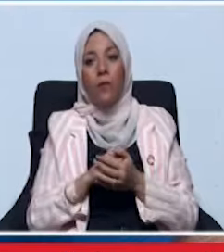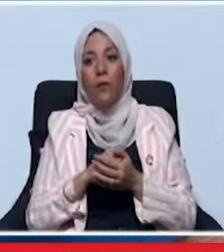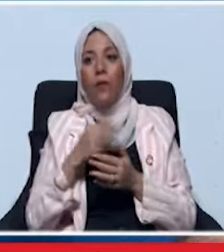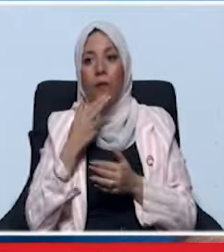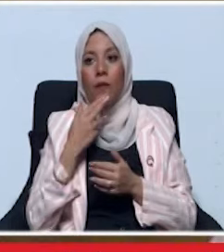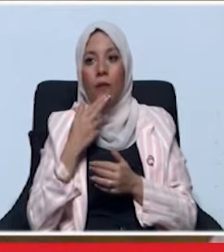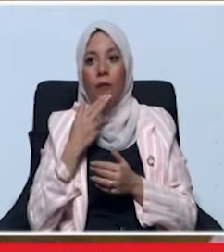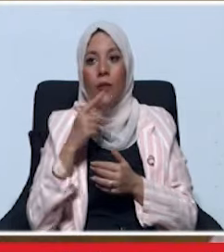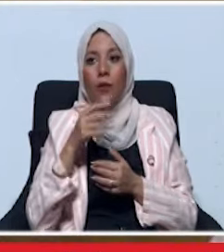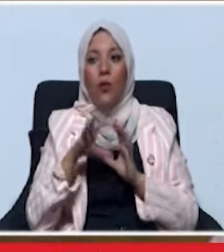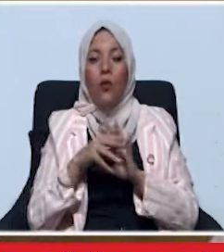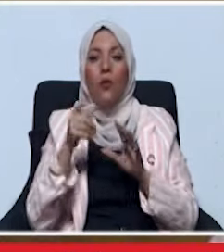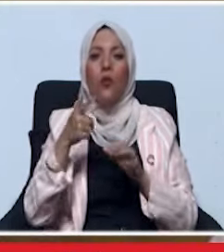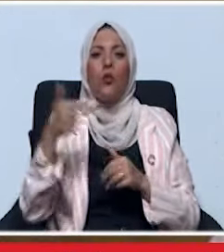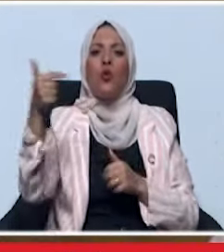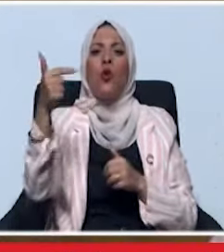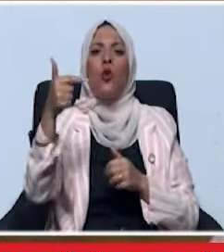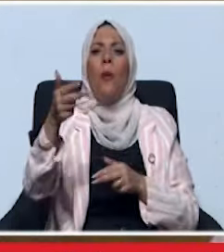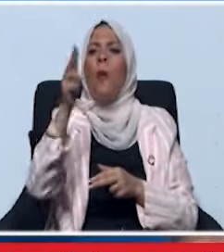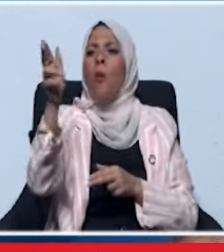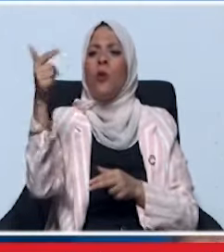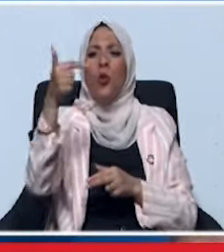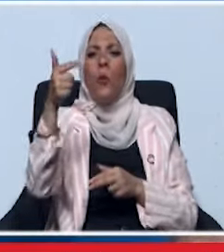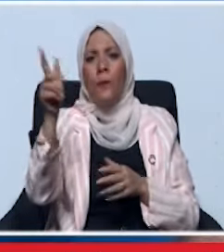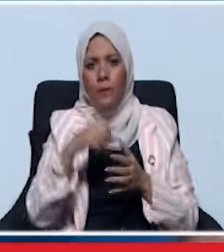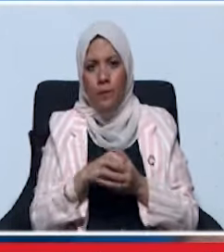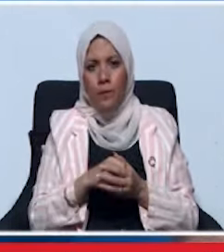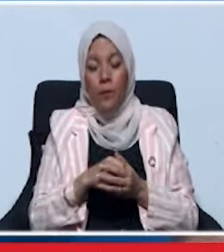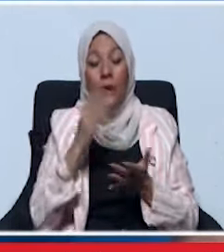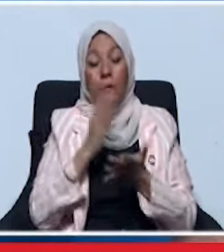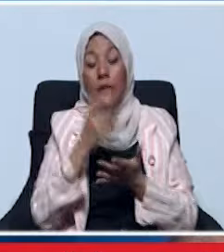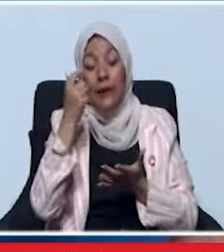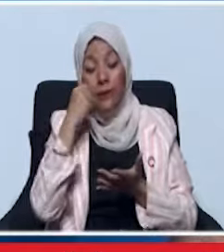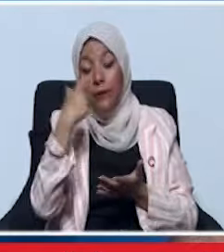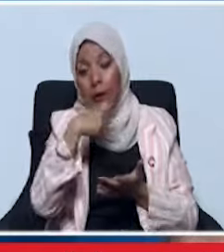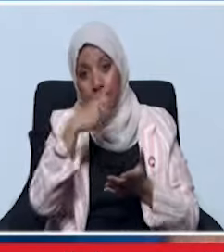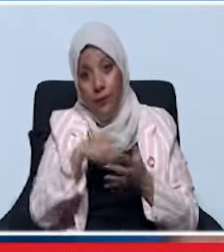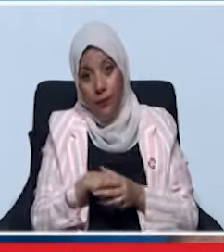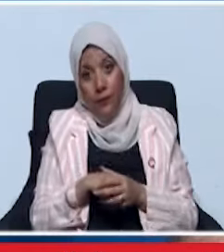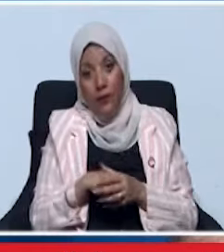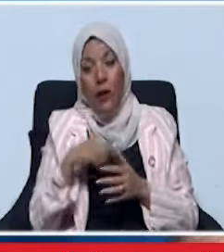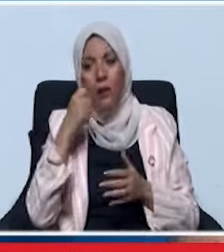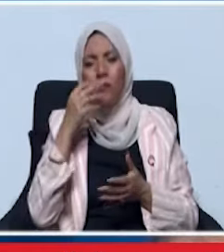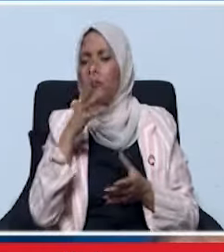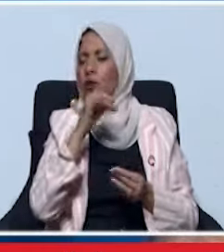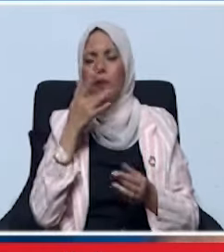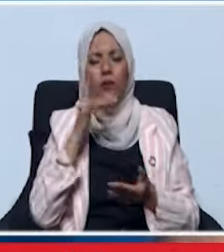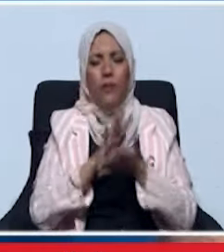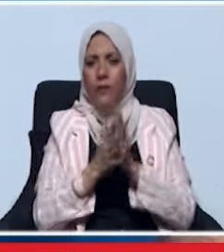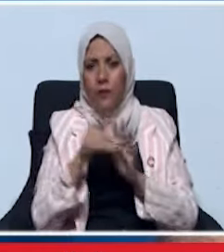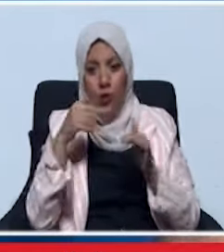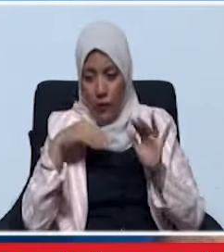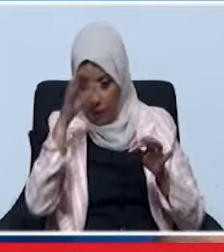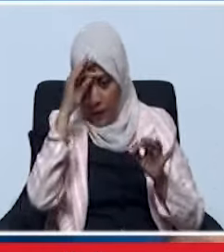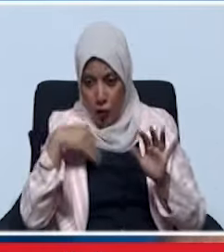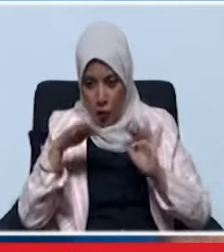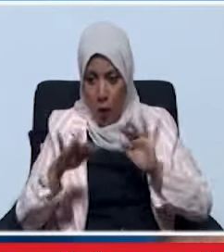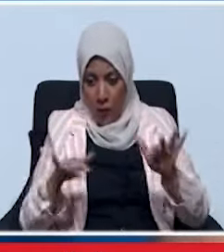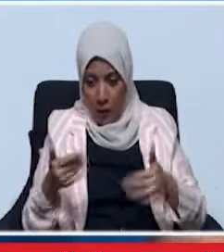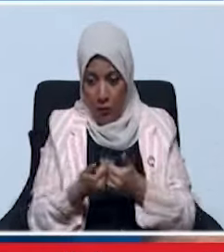اللي عايز اقول، احتفالات اكتوبر 6 اكتوبر. الايقونات، ايقونه الدراما اللي مش هيجي زيه تاني ابدا. مش عشان انا قاعد معاك والله